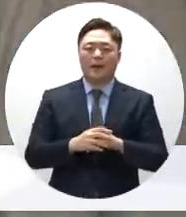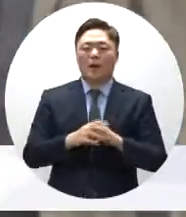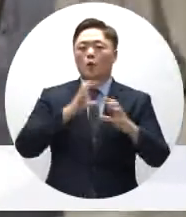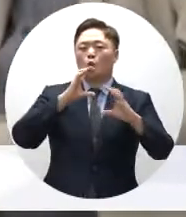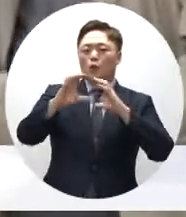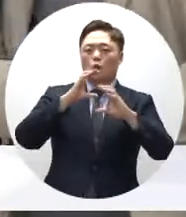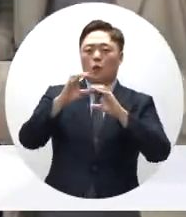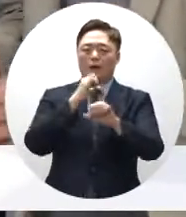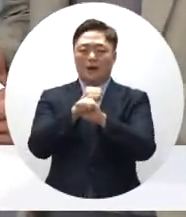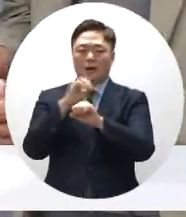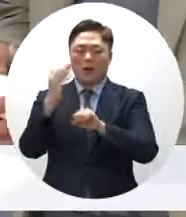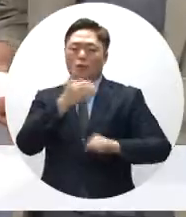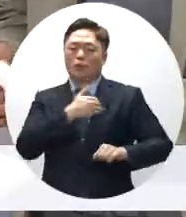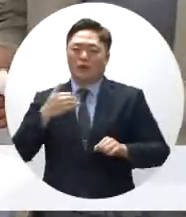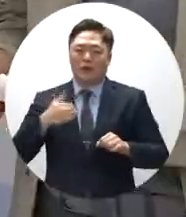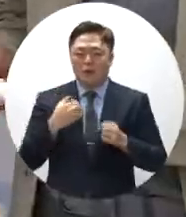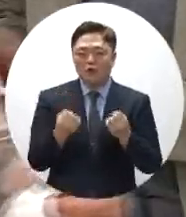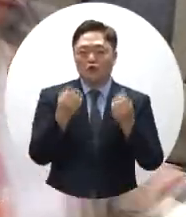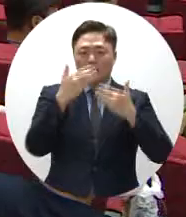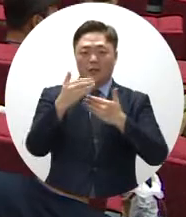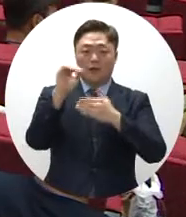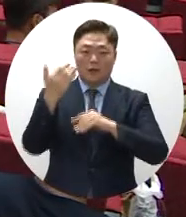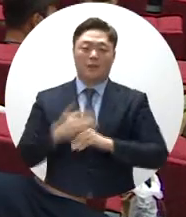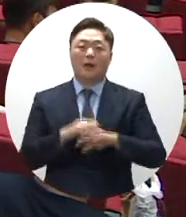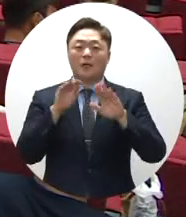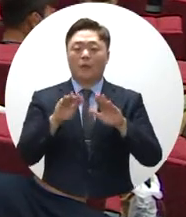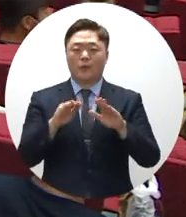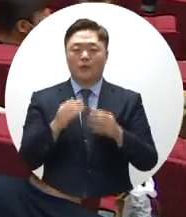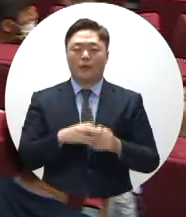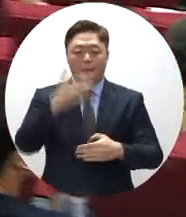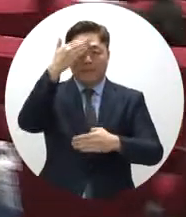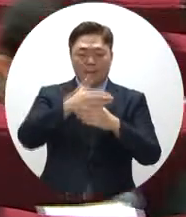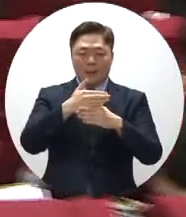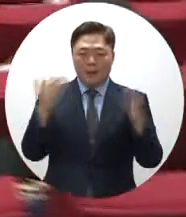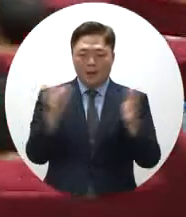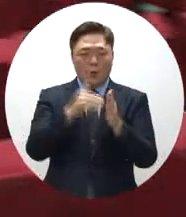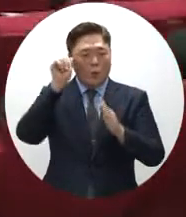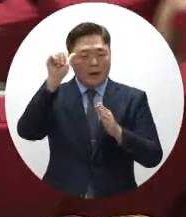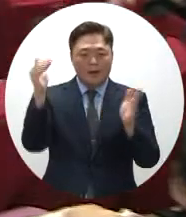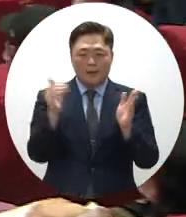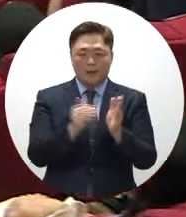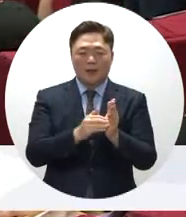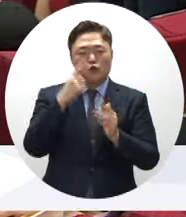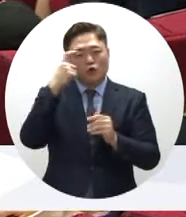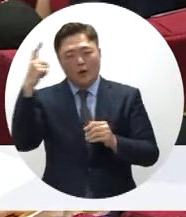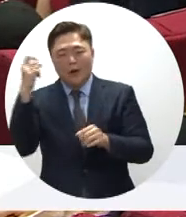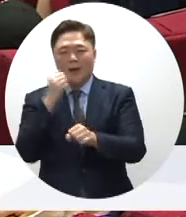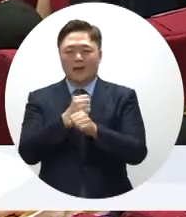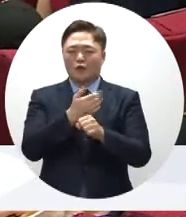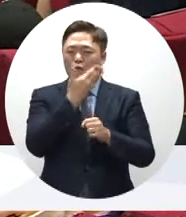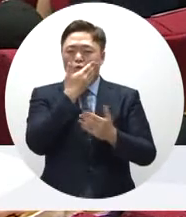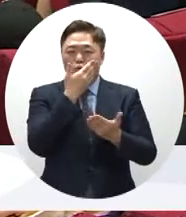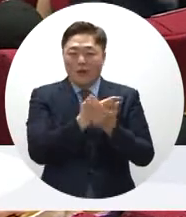알차게 소통하는 풍성한 영화축제가 진행됐습니다. 폐막식은 지난 5일간의 영화제를 돌아보는 폐막